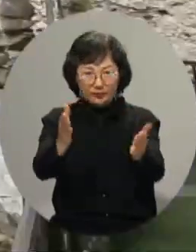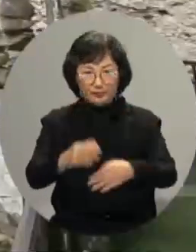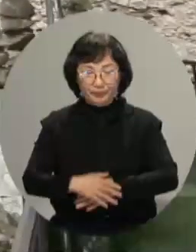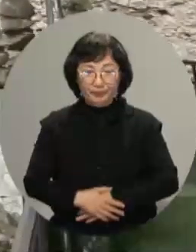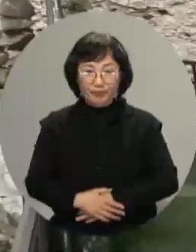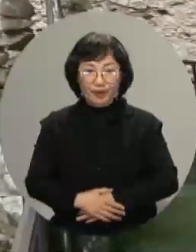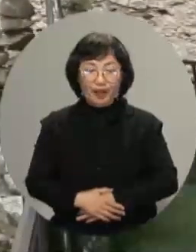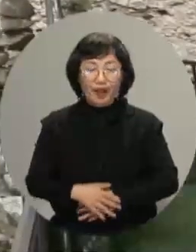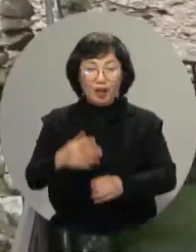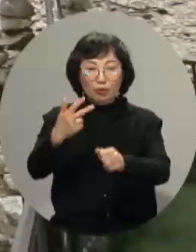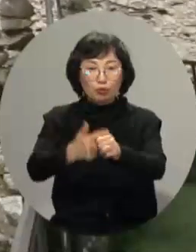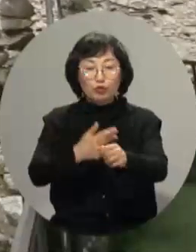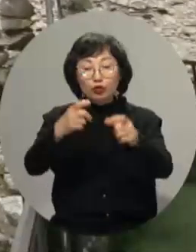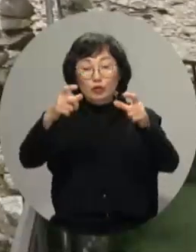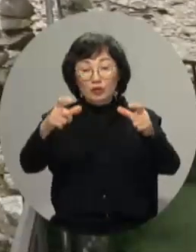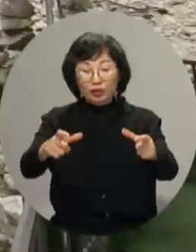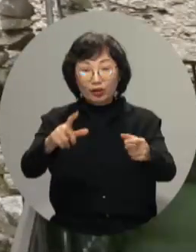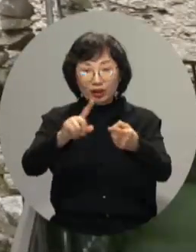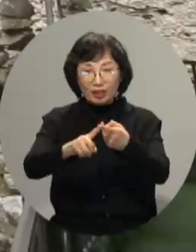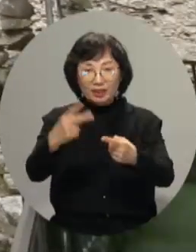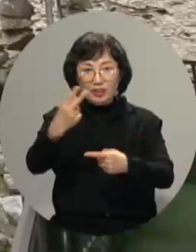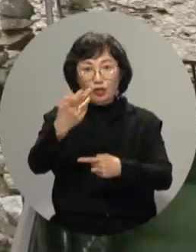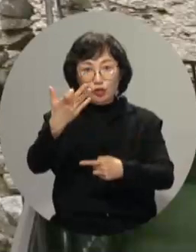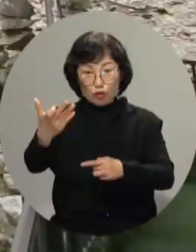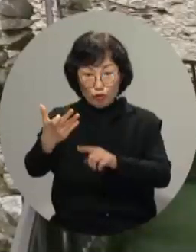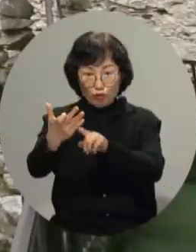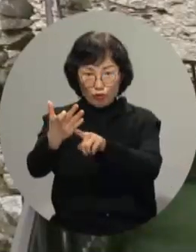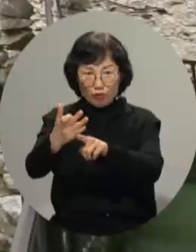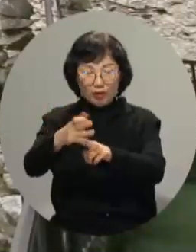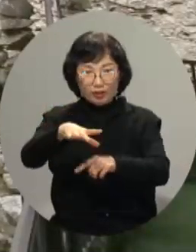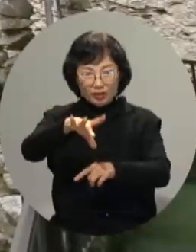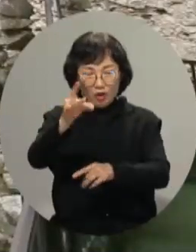지난 무주 국가 지질공원은 지난 2019년 최초 인증됐다